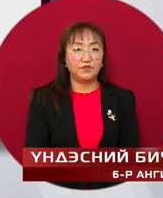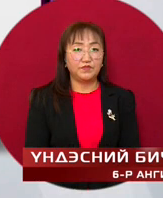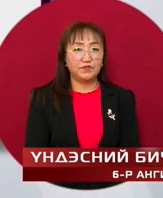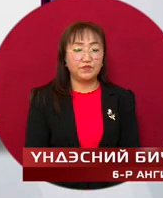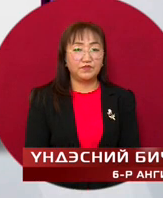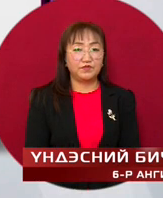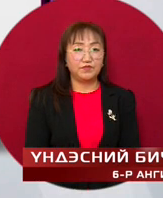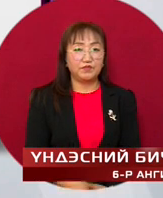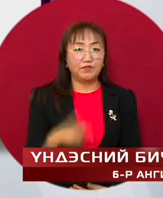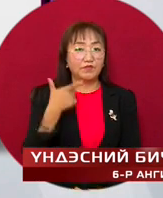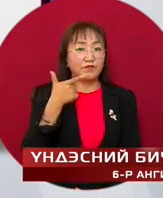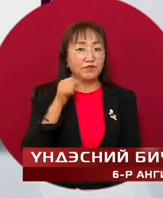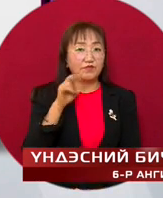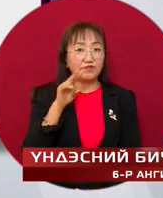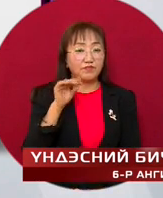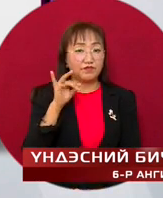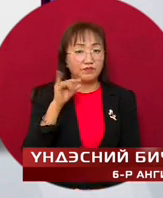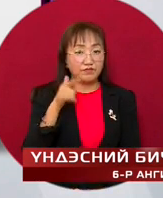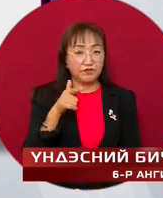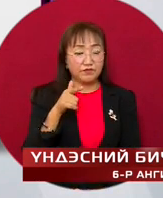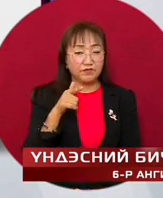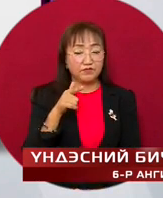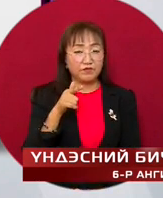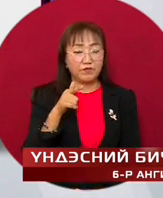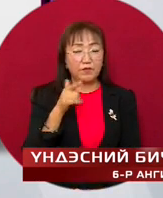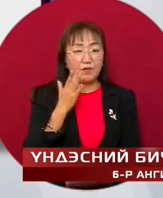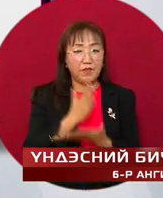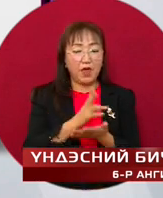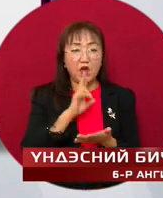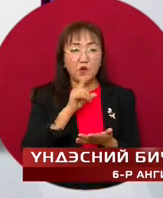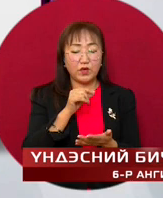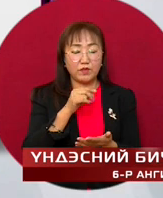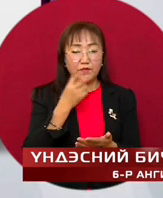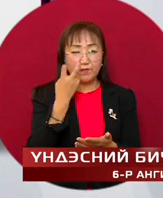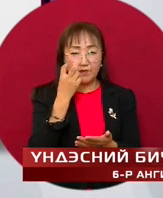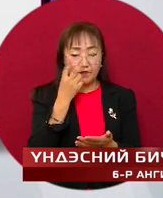За, галиглаж өгсөн үгэндэр алдаа гаргахгүй хичээгээрэй.